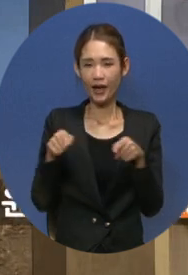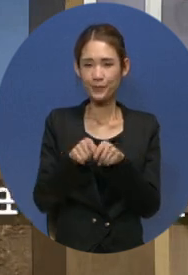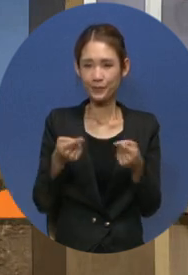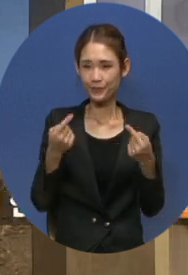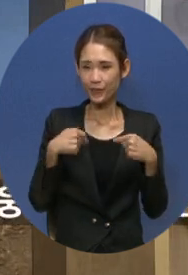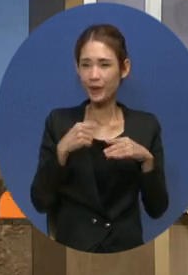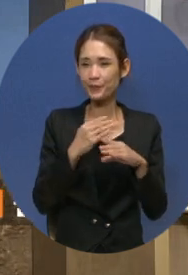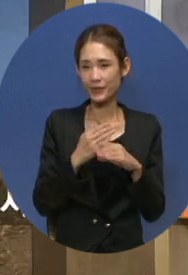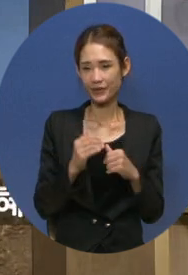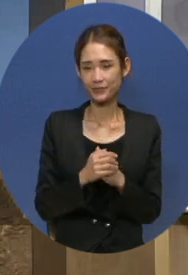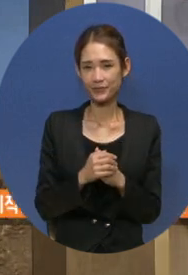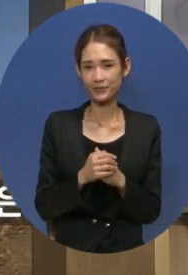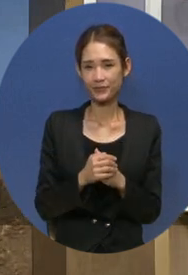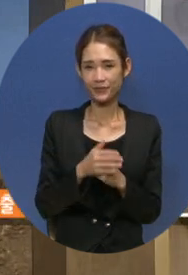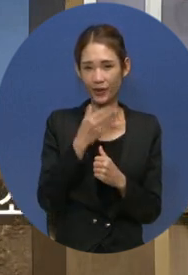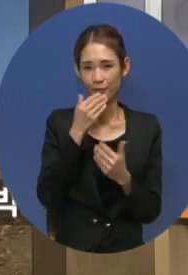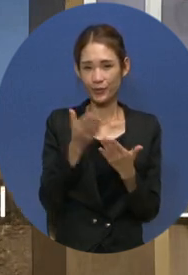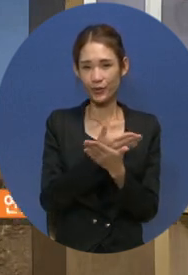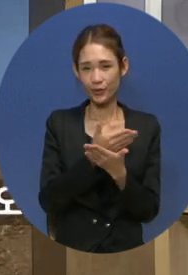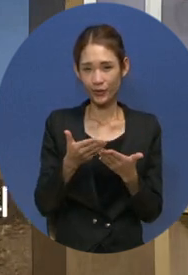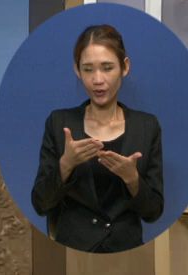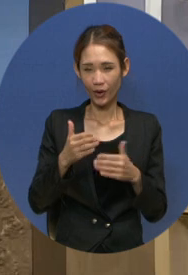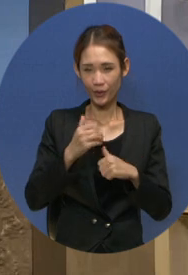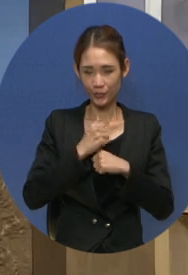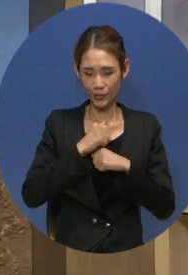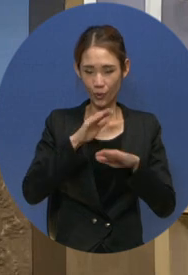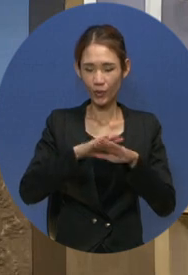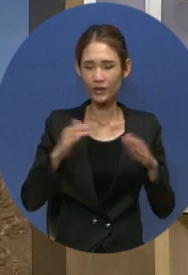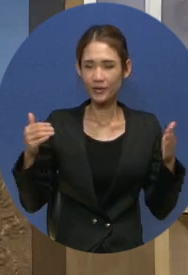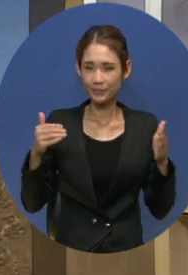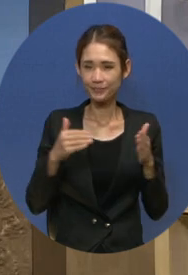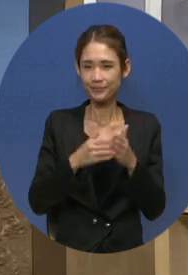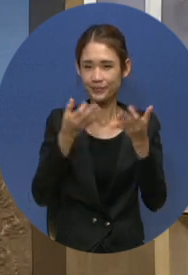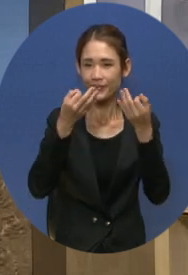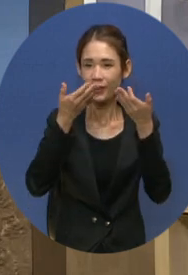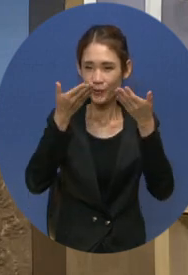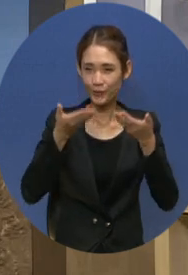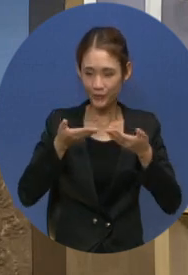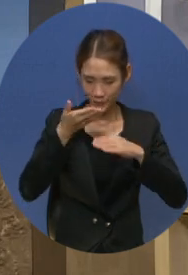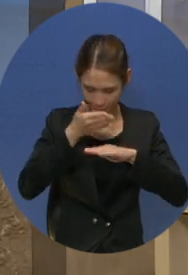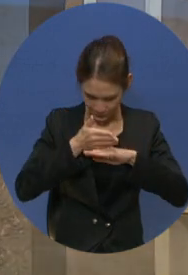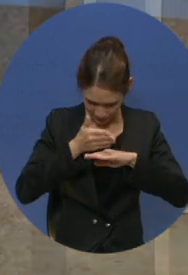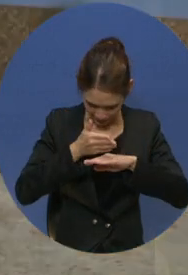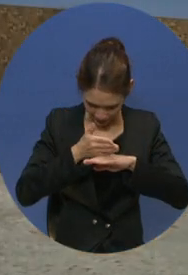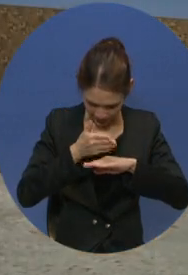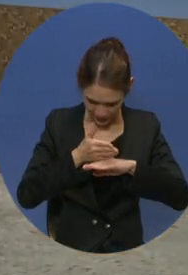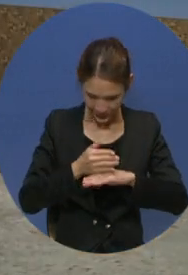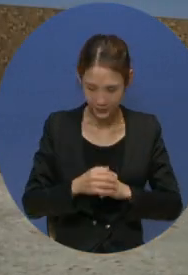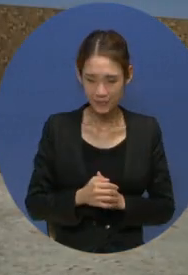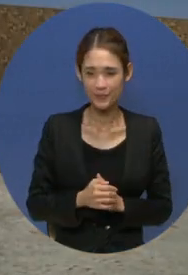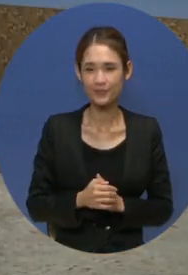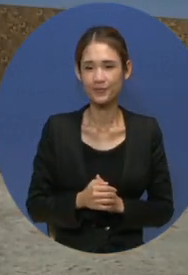관장님과 함께했습니다. 행복나눔지킴이 오늘은 여기까지입니다. 시청해주신 여러분 고맙습니다.